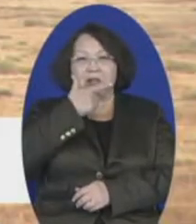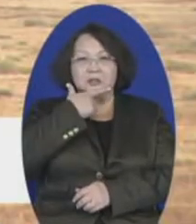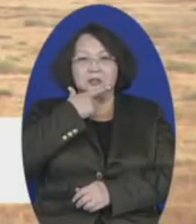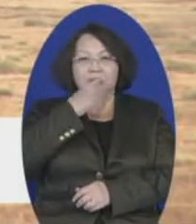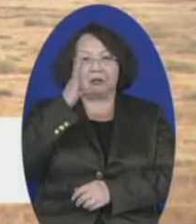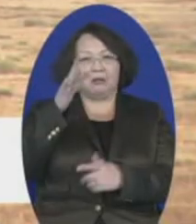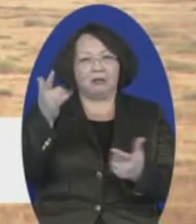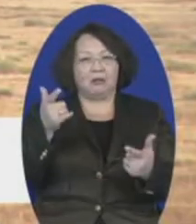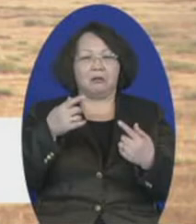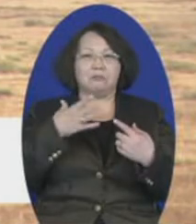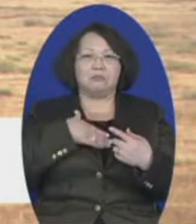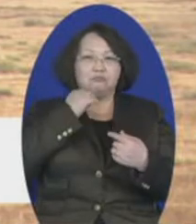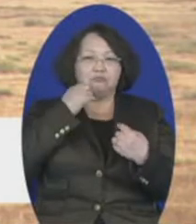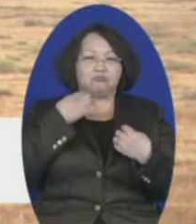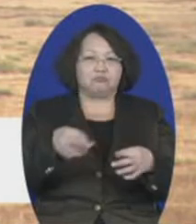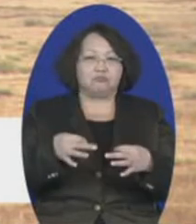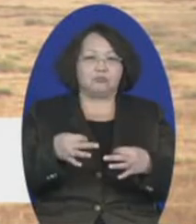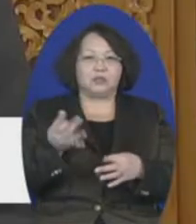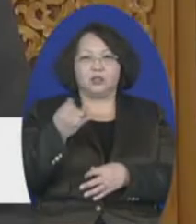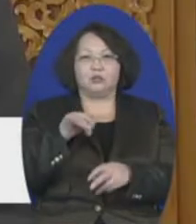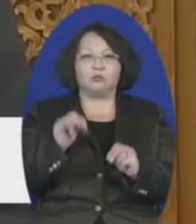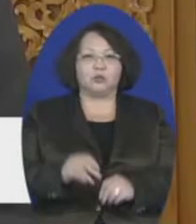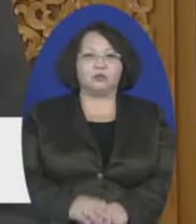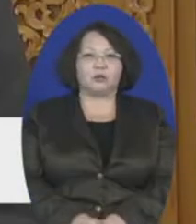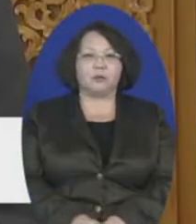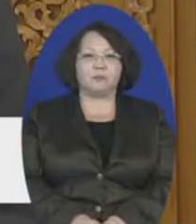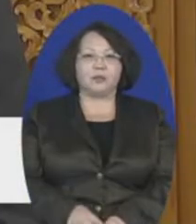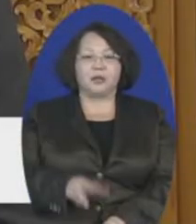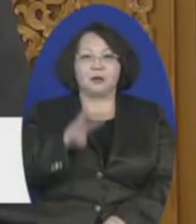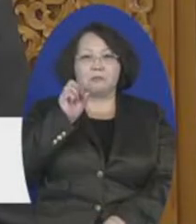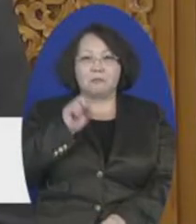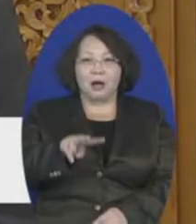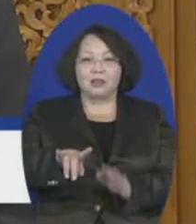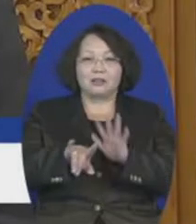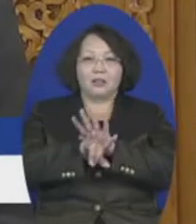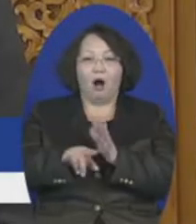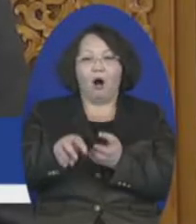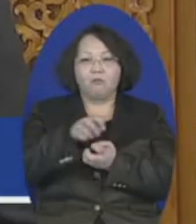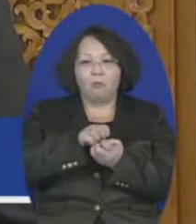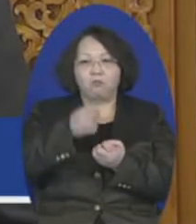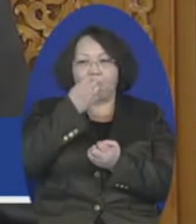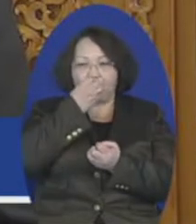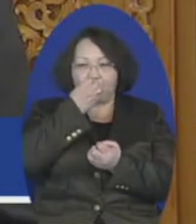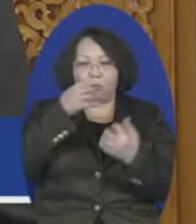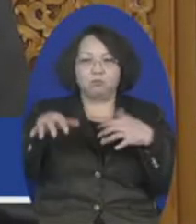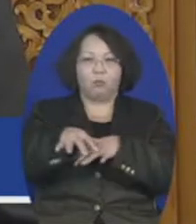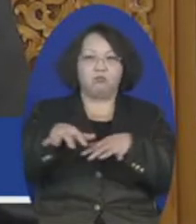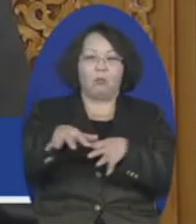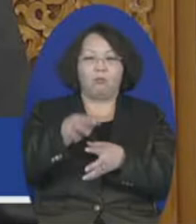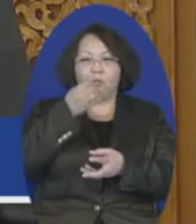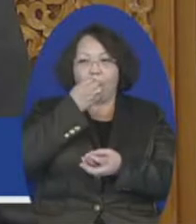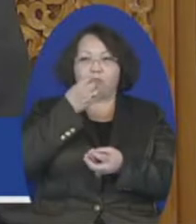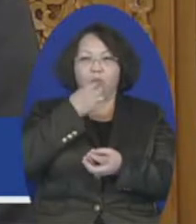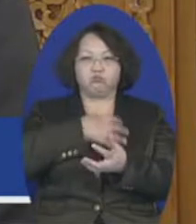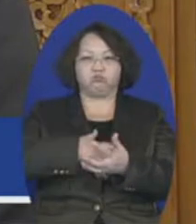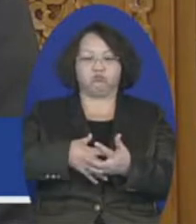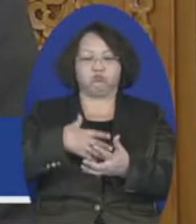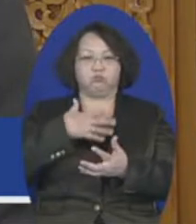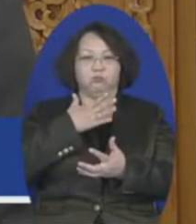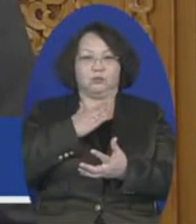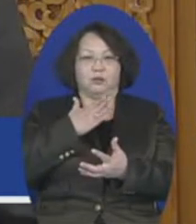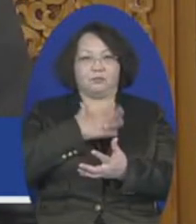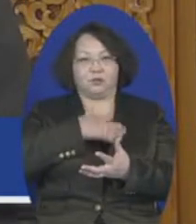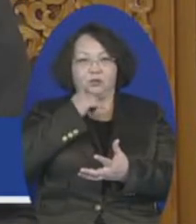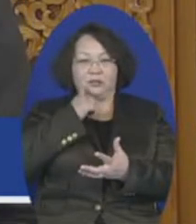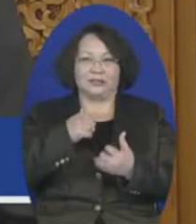эрсдэл даах чадамжгүй болж байна. Малын аманд ордог юм сайн байж ч сайн ашиг шим өгнө. А эрсдэл бага байна. Тийм учраас